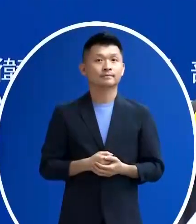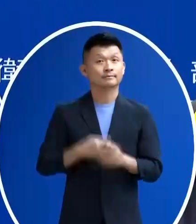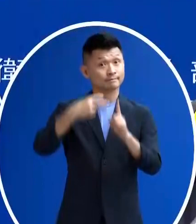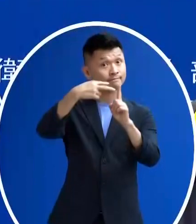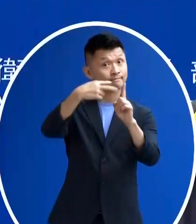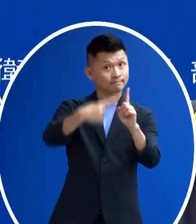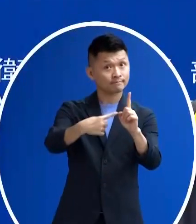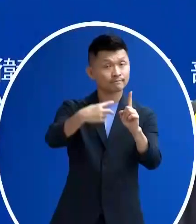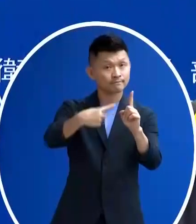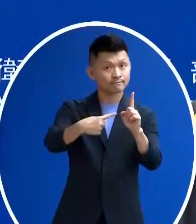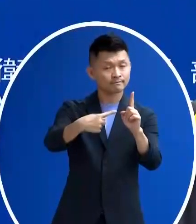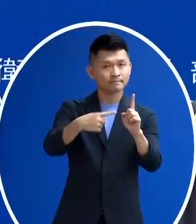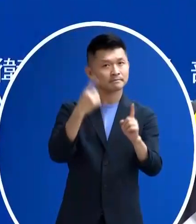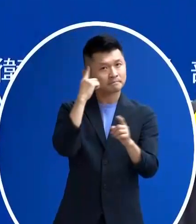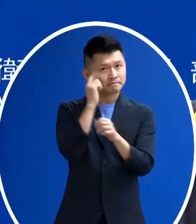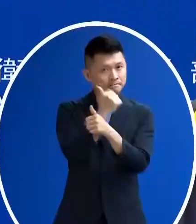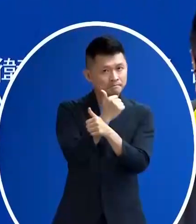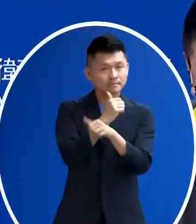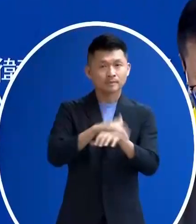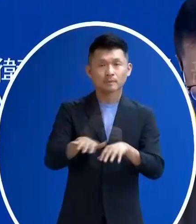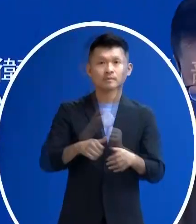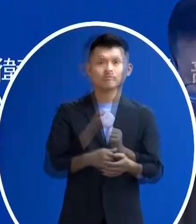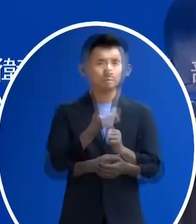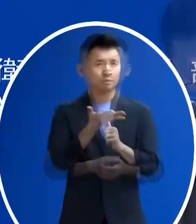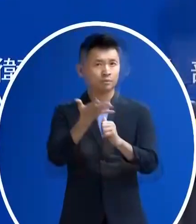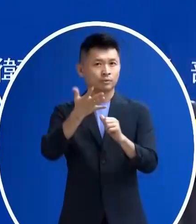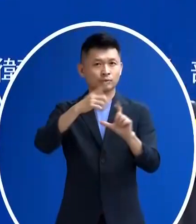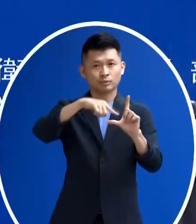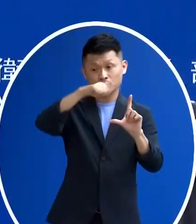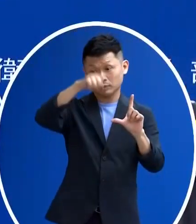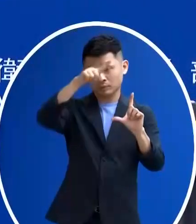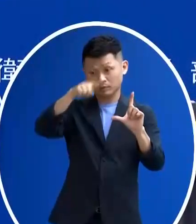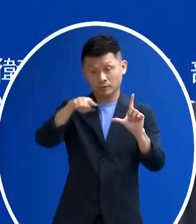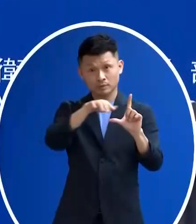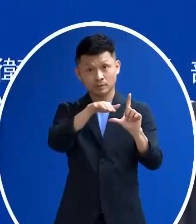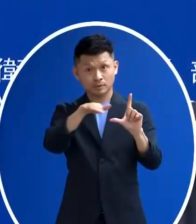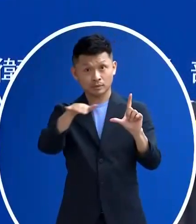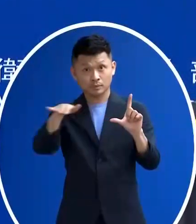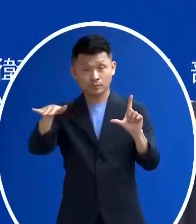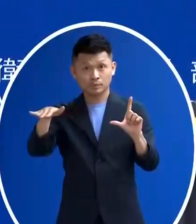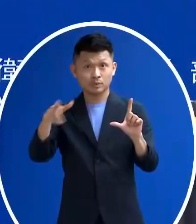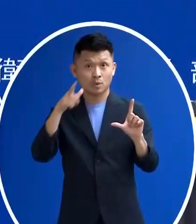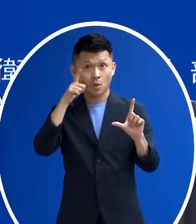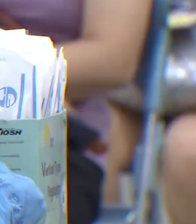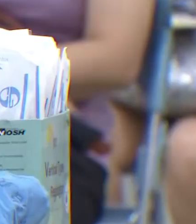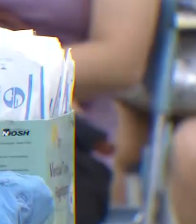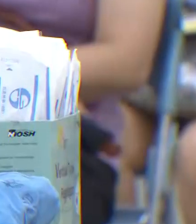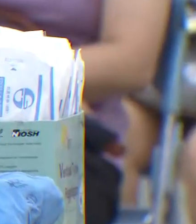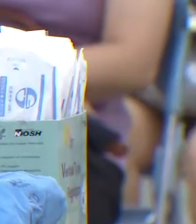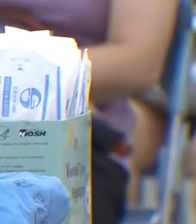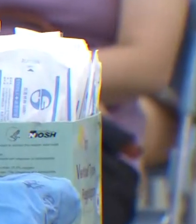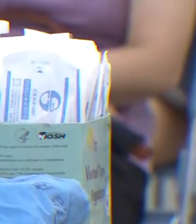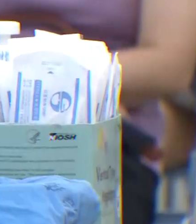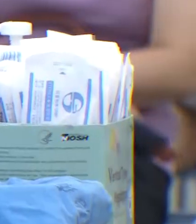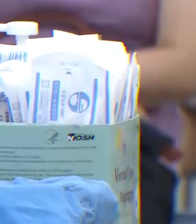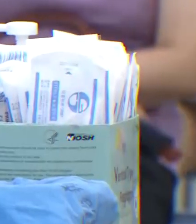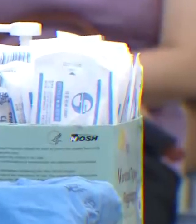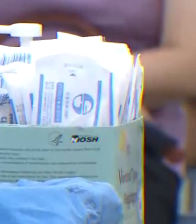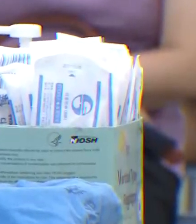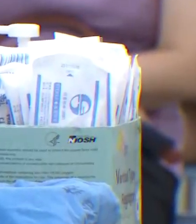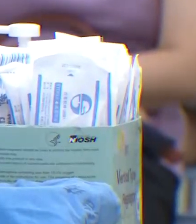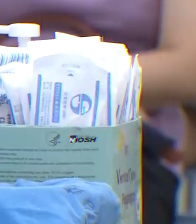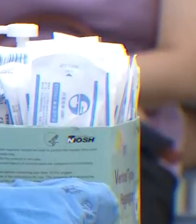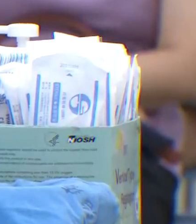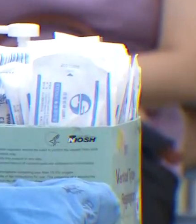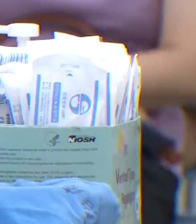级的重要考量之一，但是当然也要考量稳定的情形，还有就是我们一些高风险族群可能疫苗